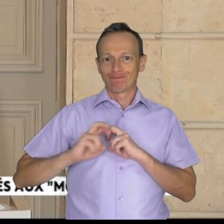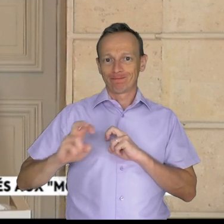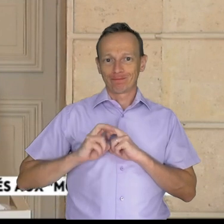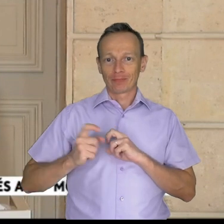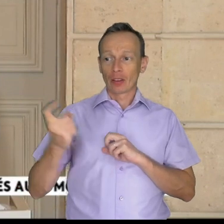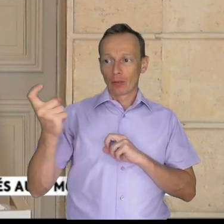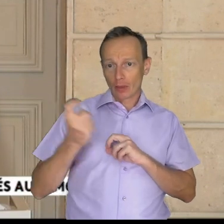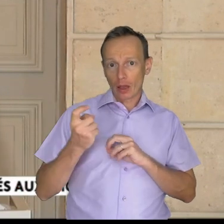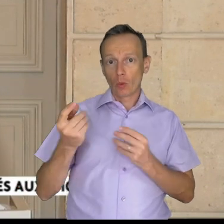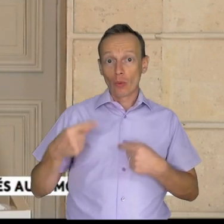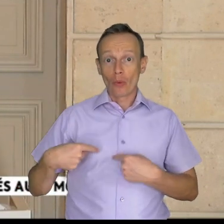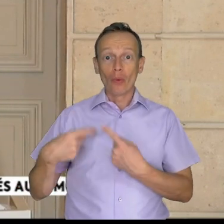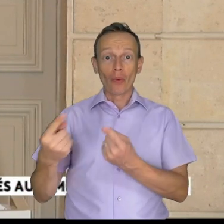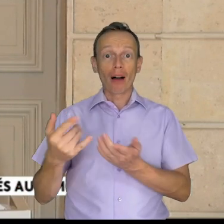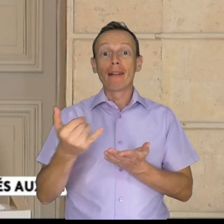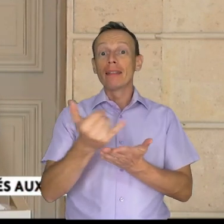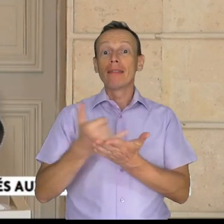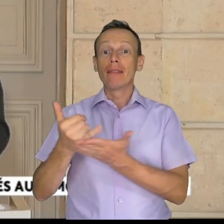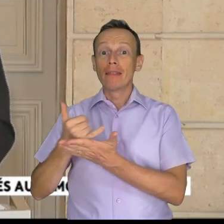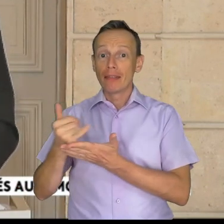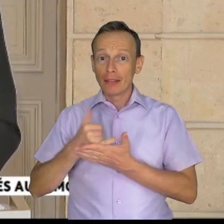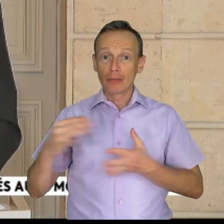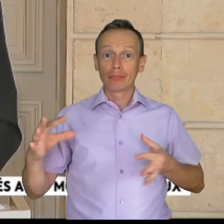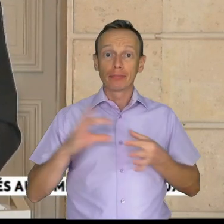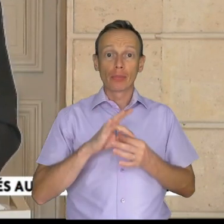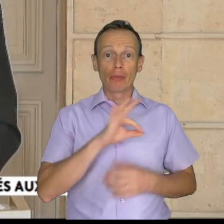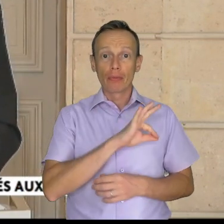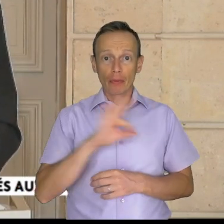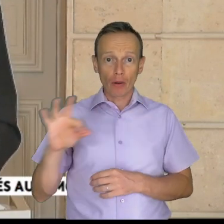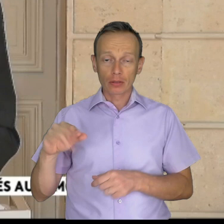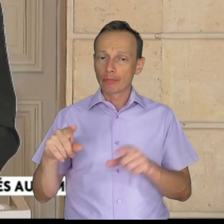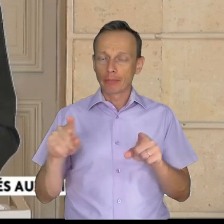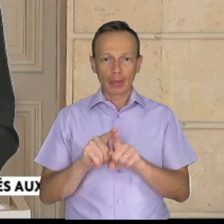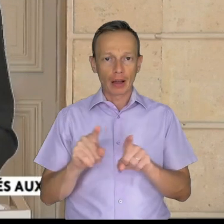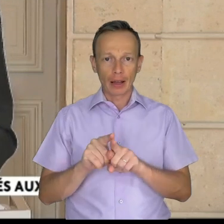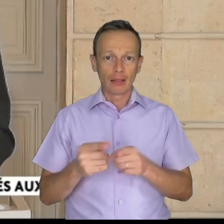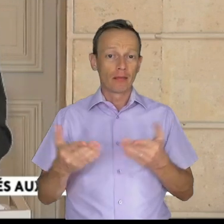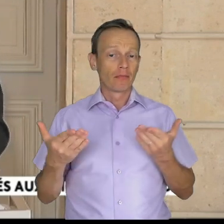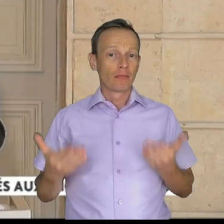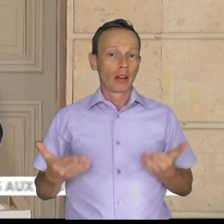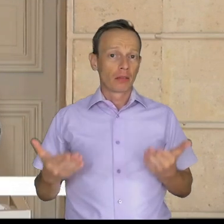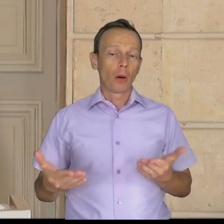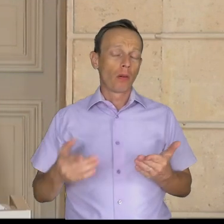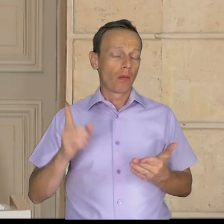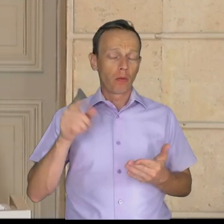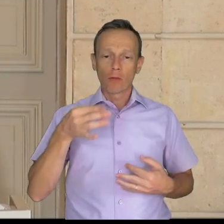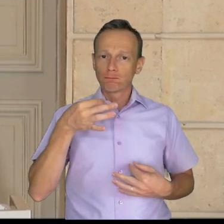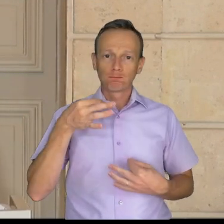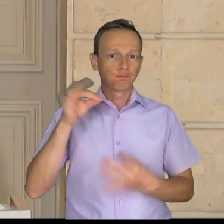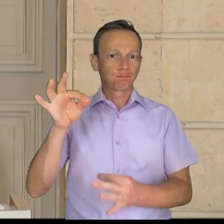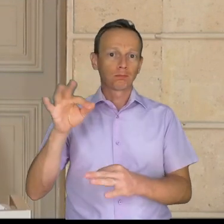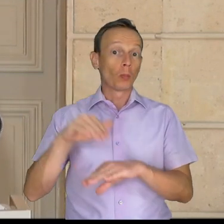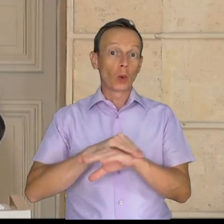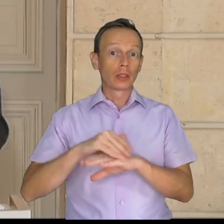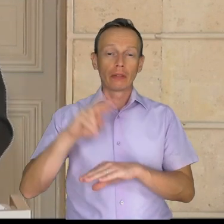en provenance et en direction de tous nos territoires ultramarins seront également soumis désormais à